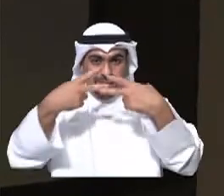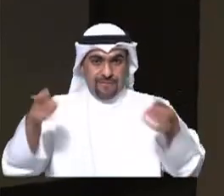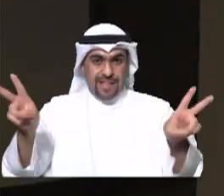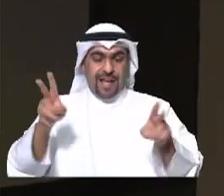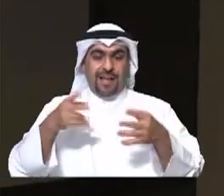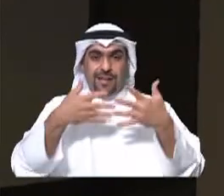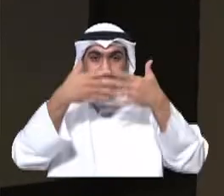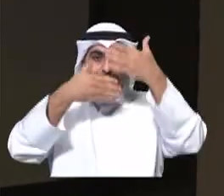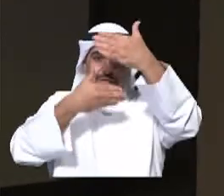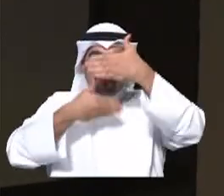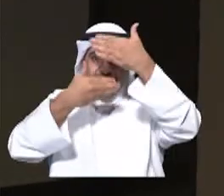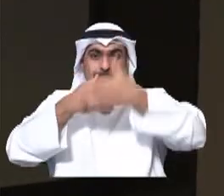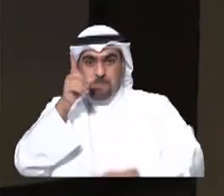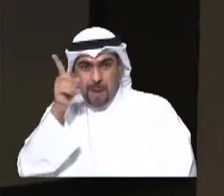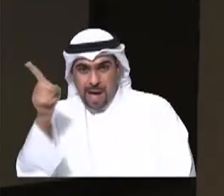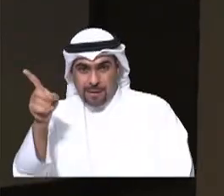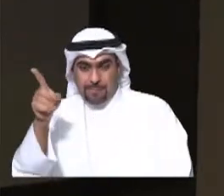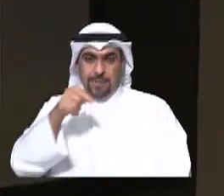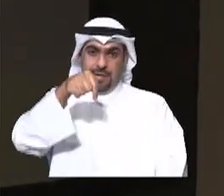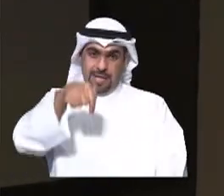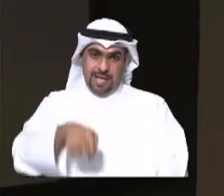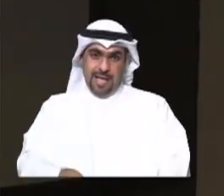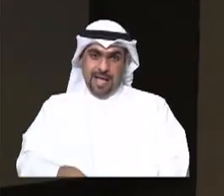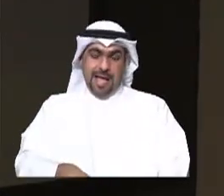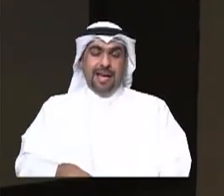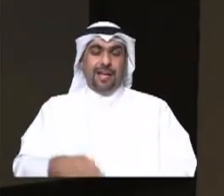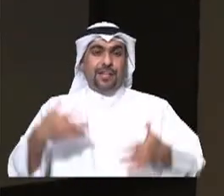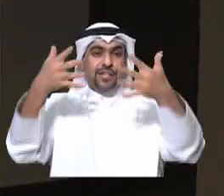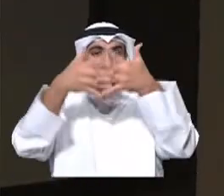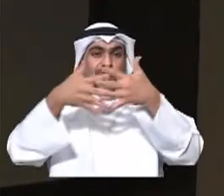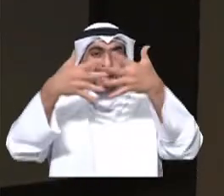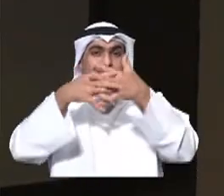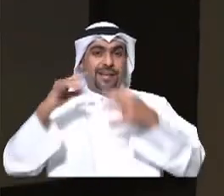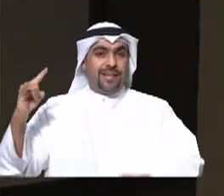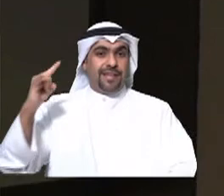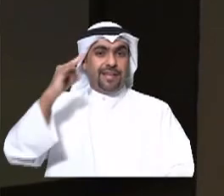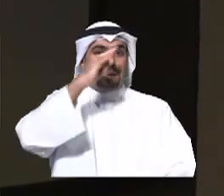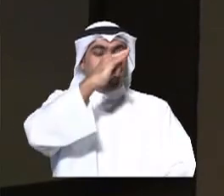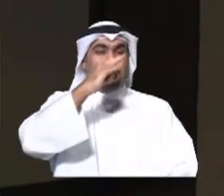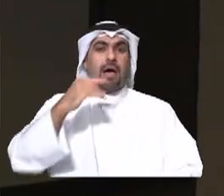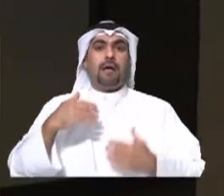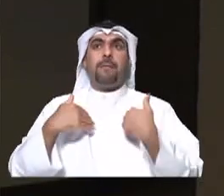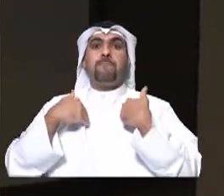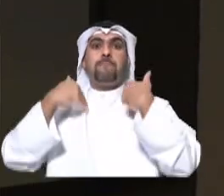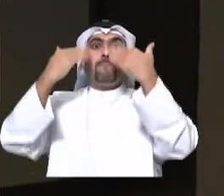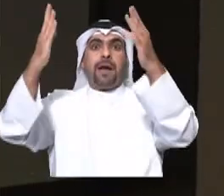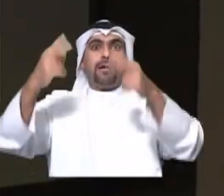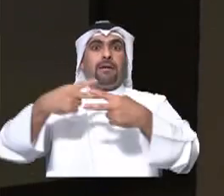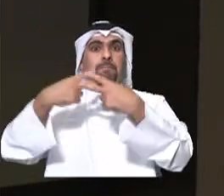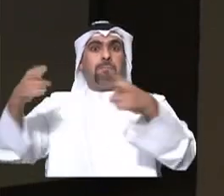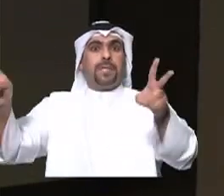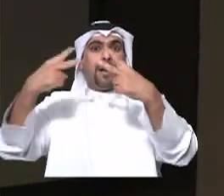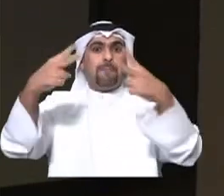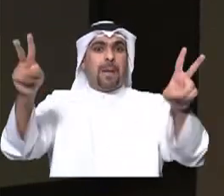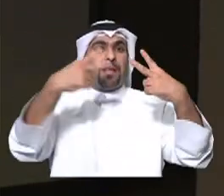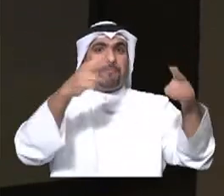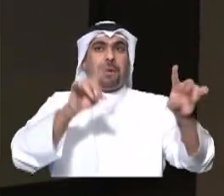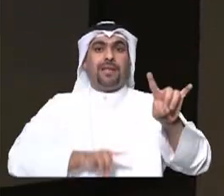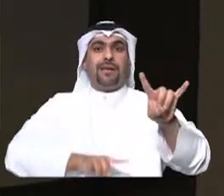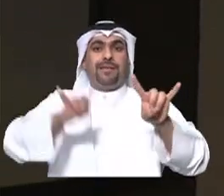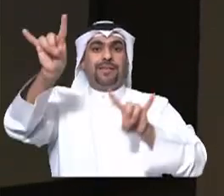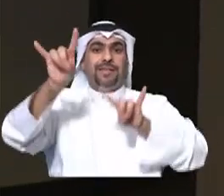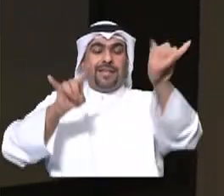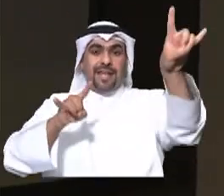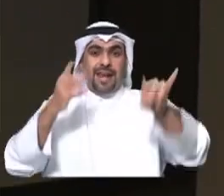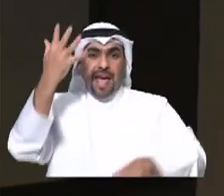تكون الخطوط الجوية الكويتية قد انفتحت من جديد على أسواق رائدة في مجال الطيران من آسيا